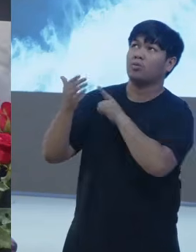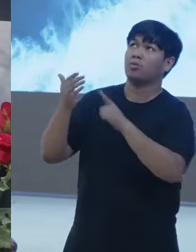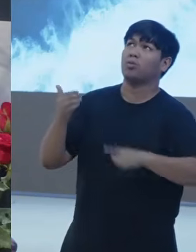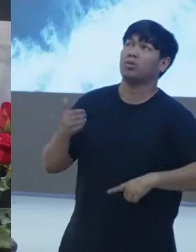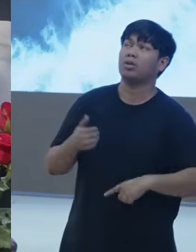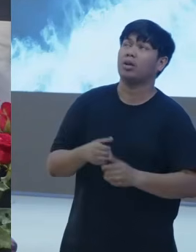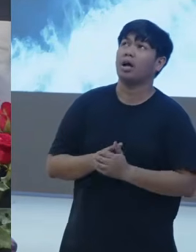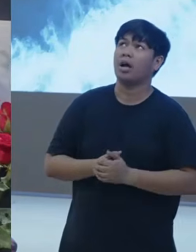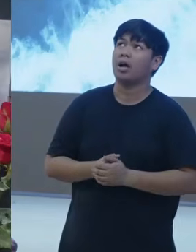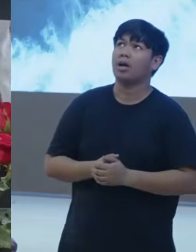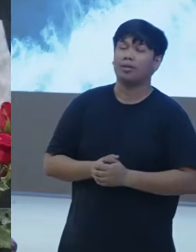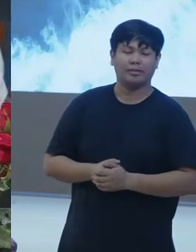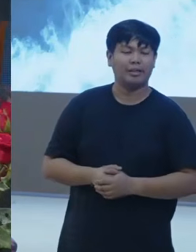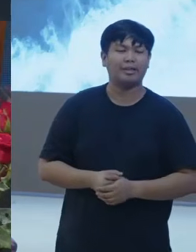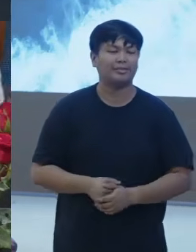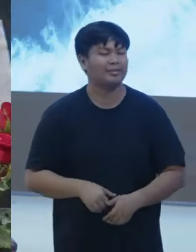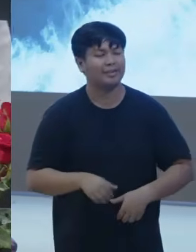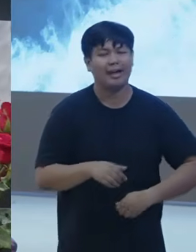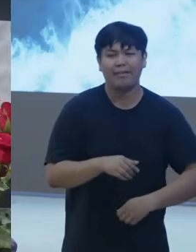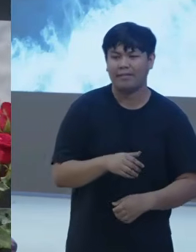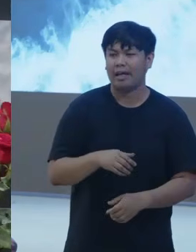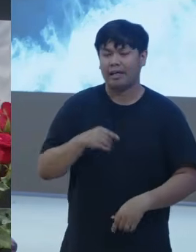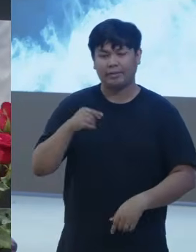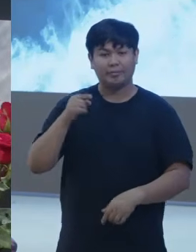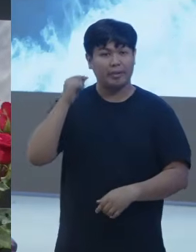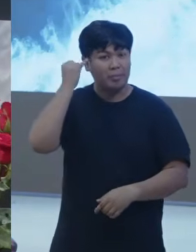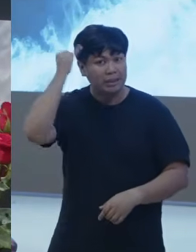kausap ang Diyos. No? Tinawag pa niyang, O Lord.